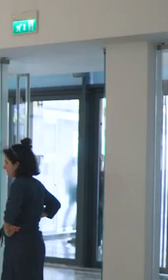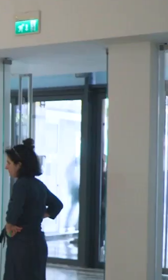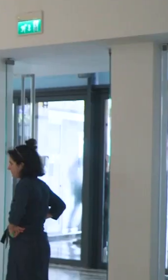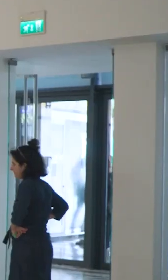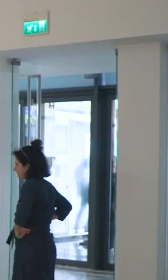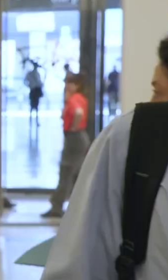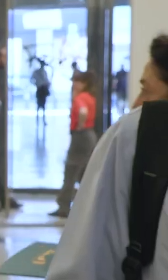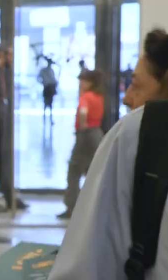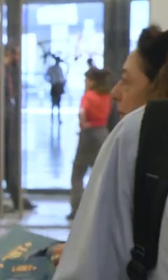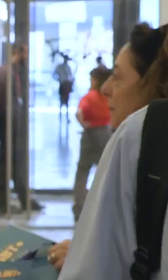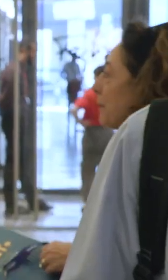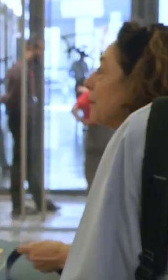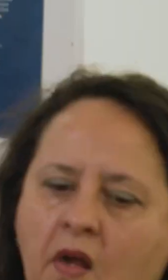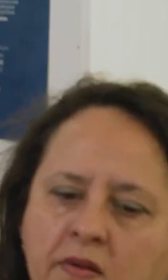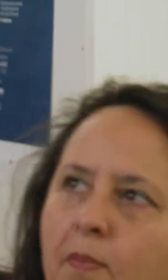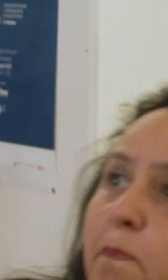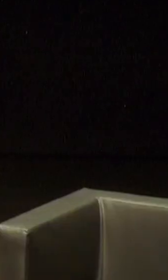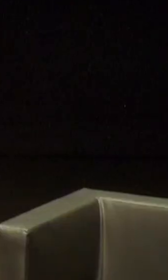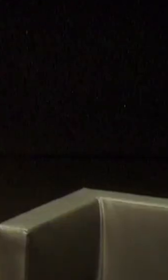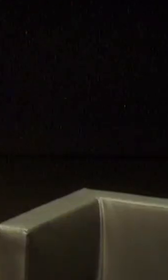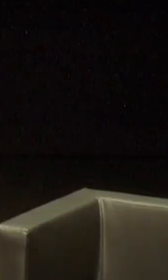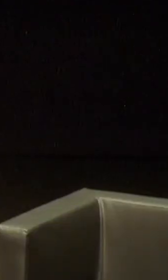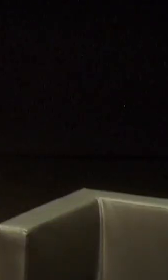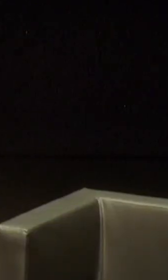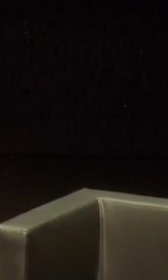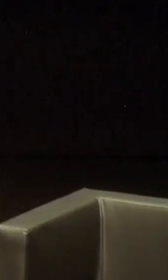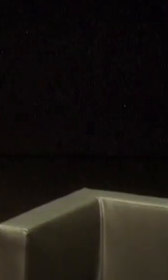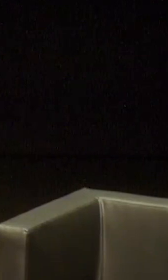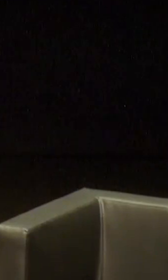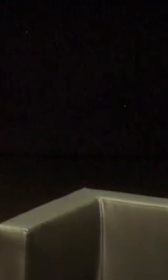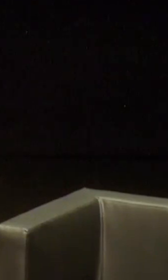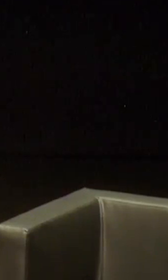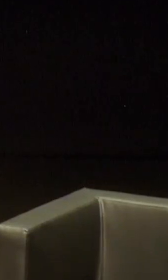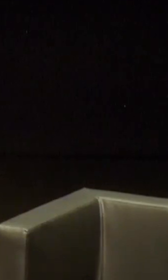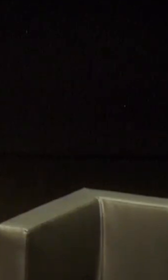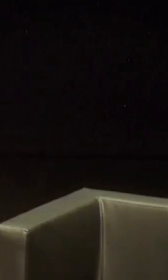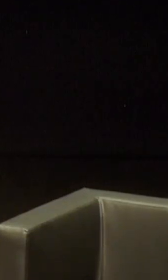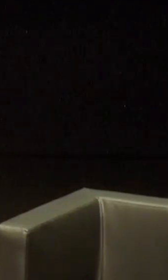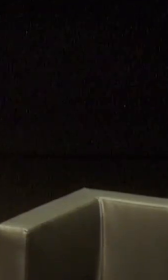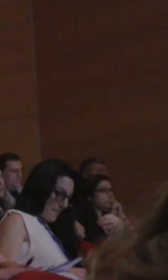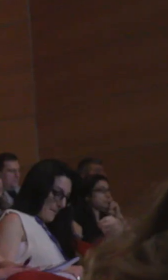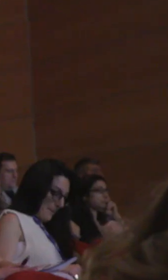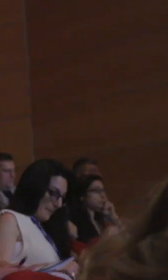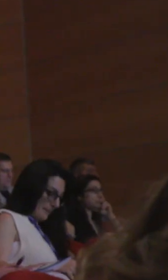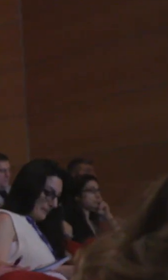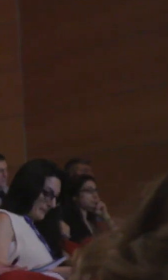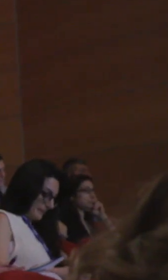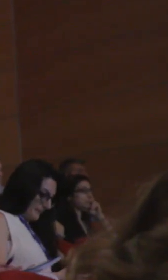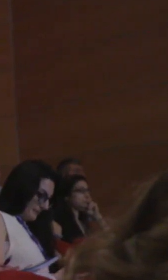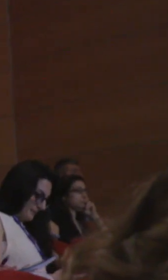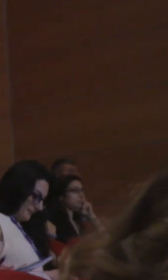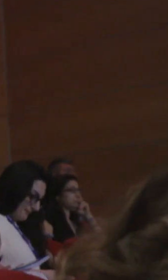partiamo da questo claim che avete letto non basta sognarlo né lo facciamo e questo farlo